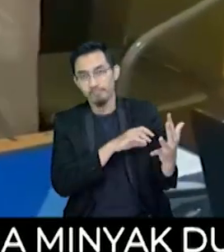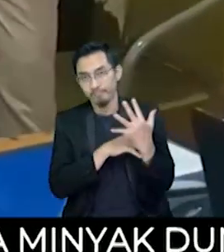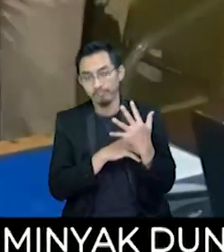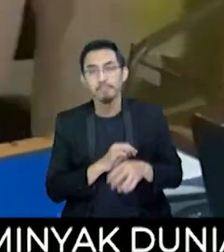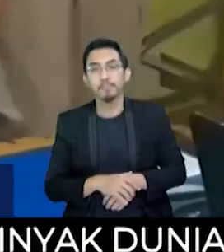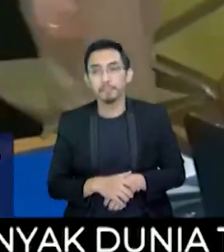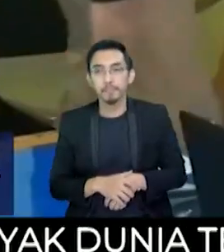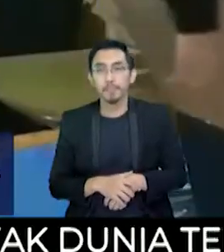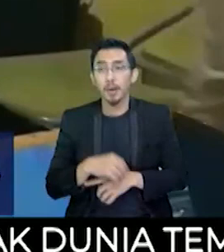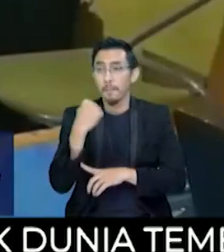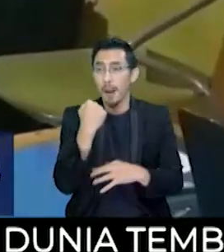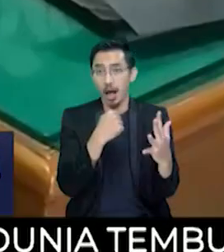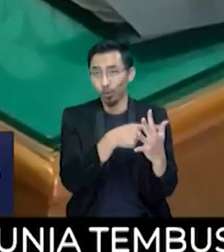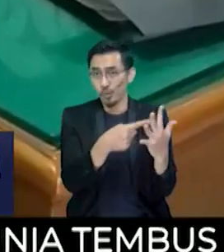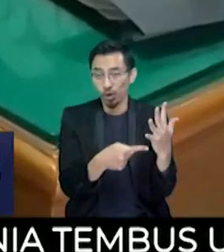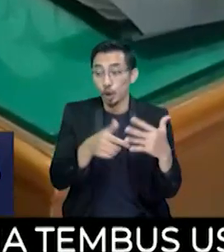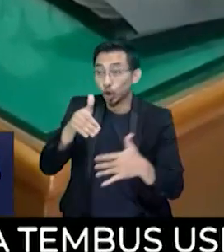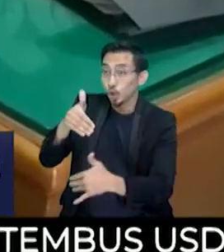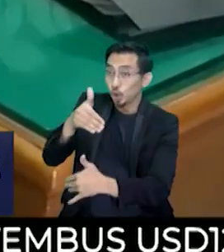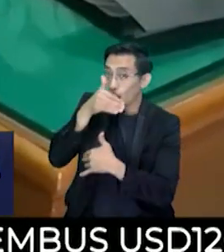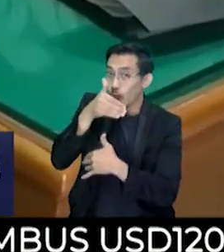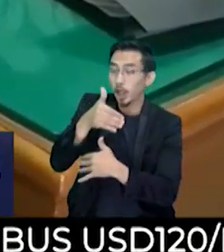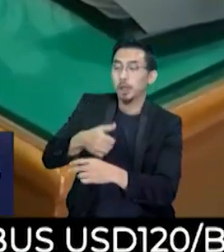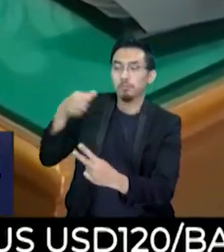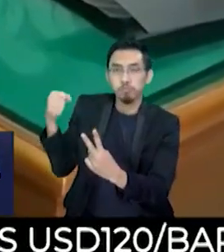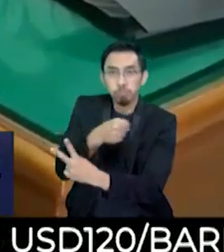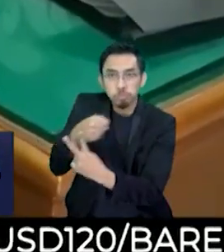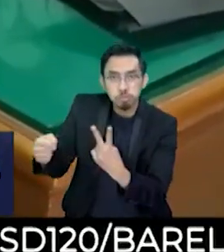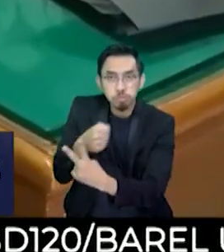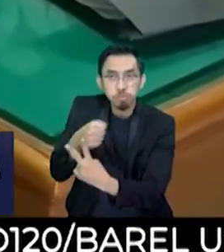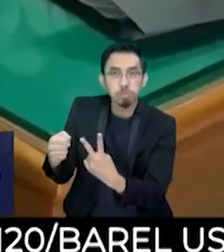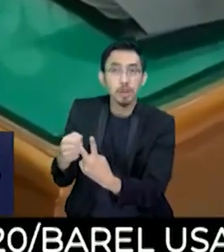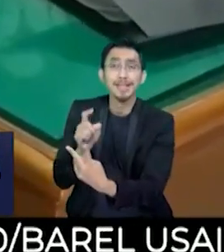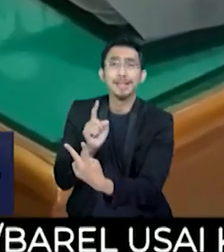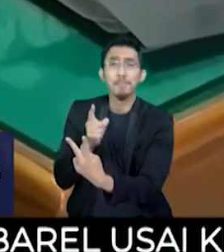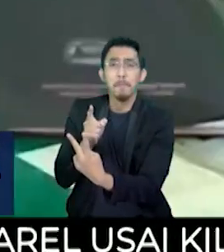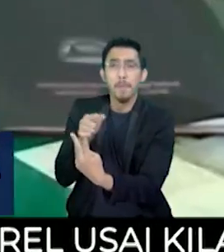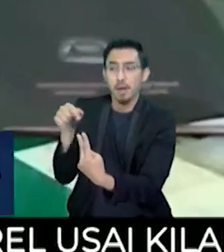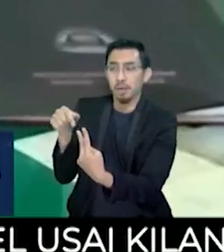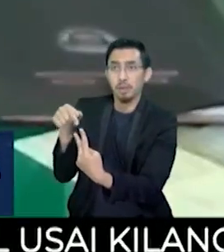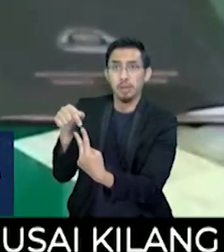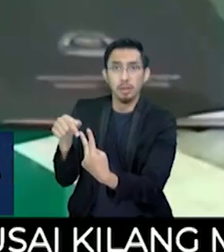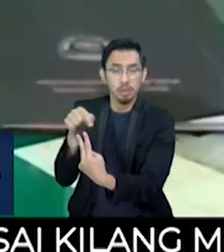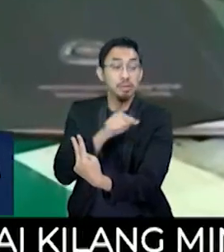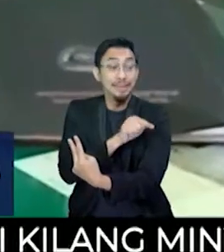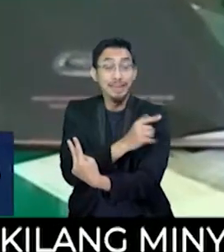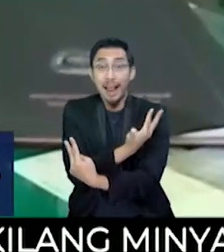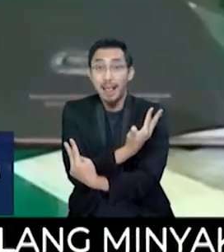dan menganiaya DLH dan FB karena kesal. Kedua korban meninggalkan asrama sekolah tanpa meminta izin terlebih dahulu kepada para